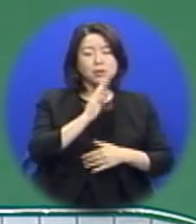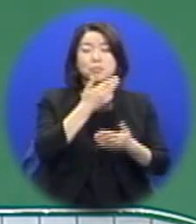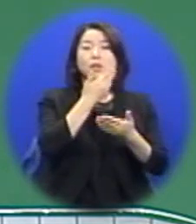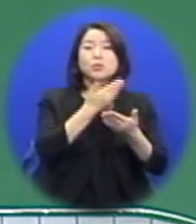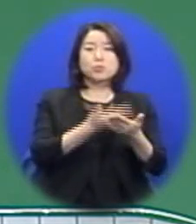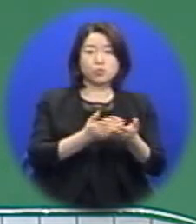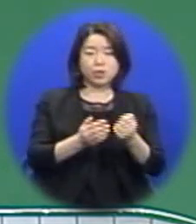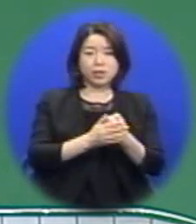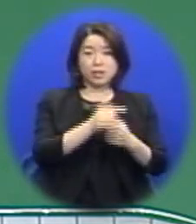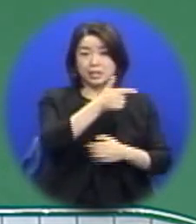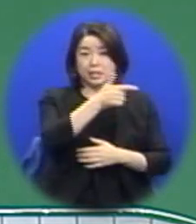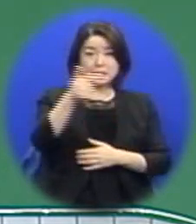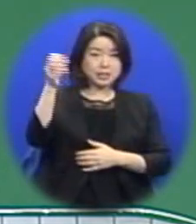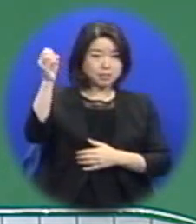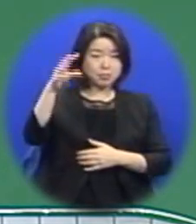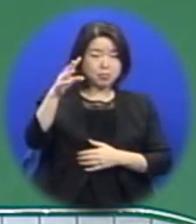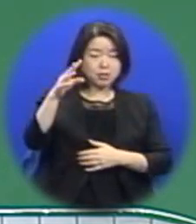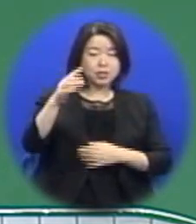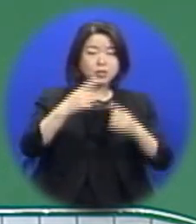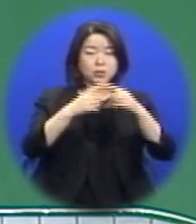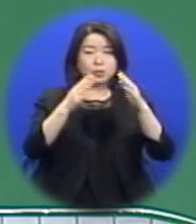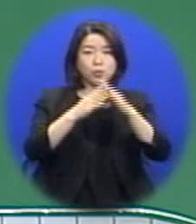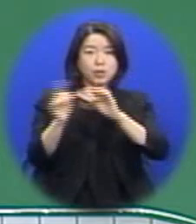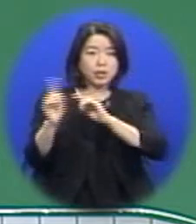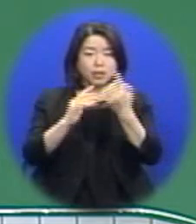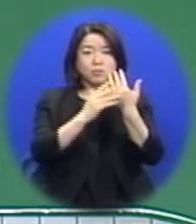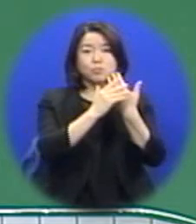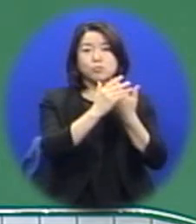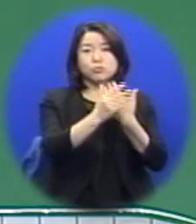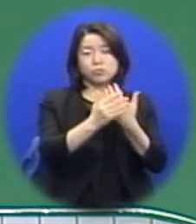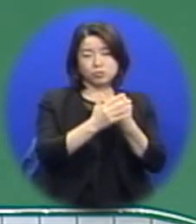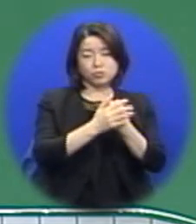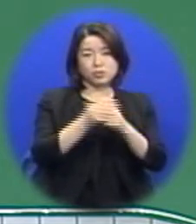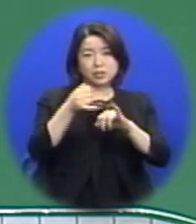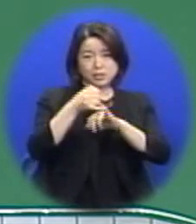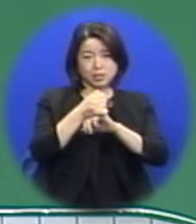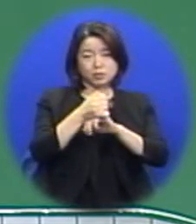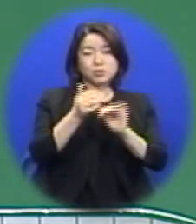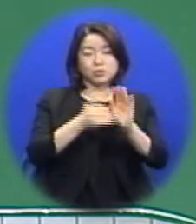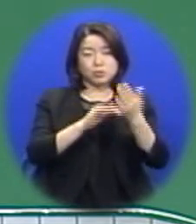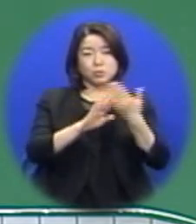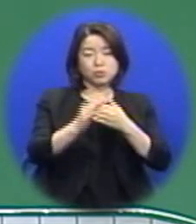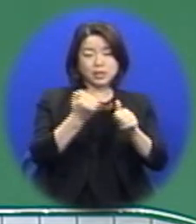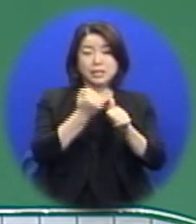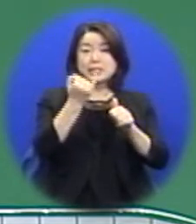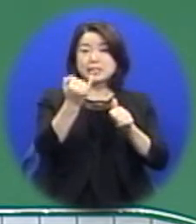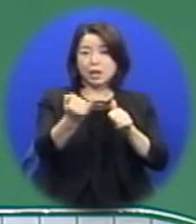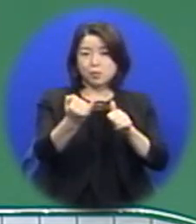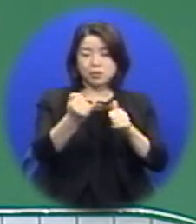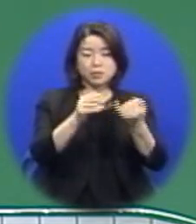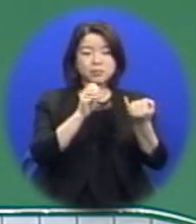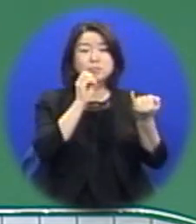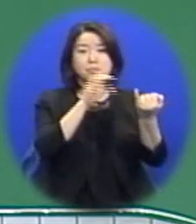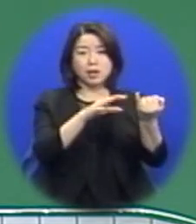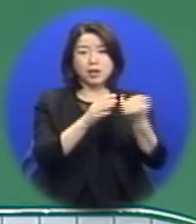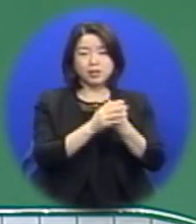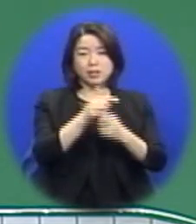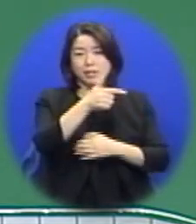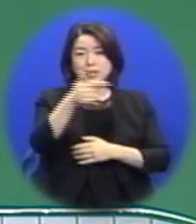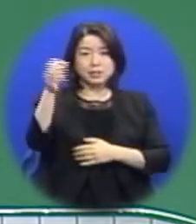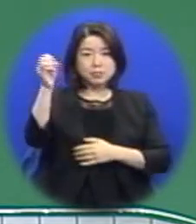이번에 큰빛교회 부흥의 약속을 하고는 사모님에게 말씀드렸어요. 우리 그 큰빛교회 부흥회